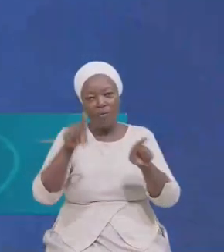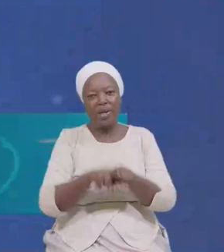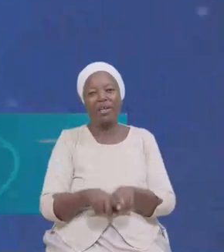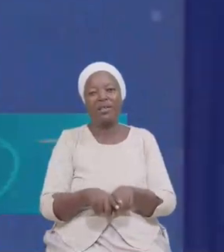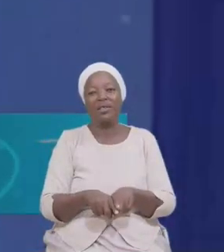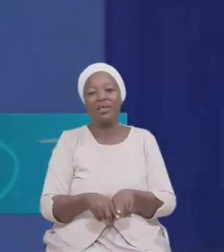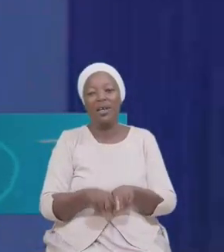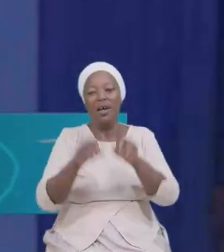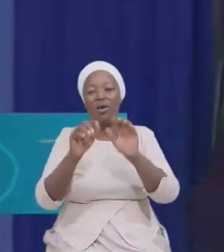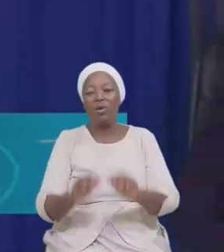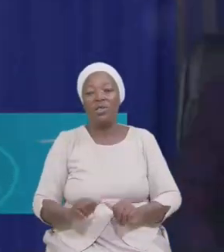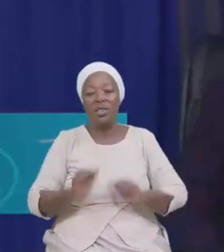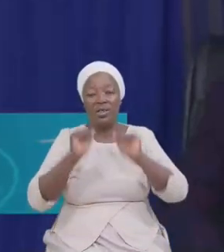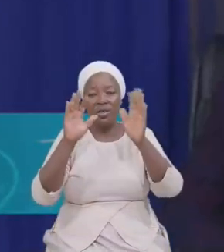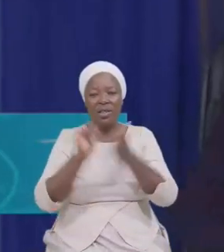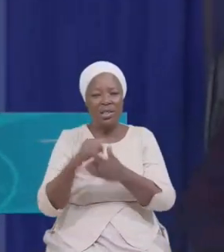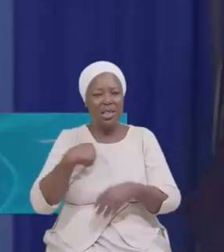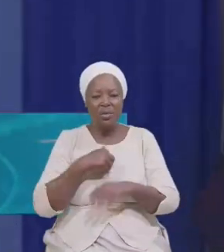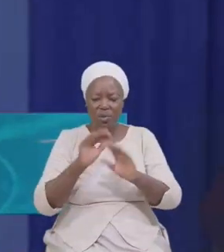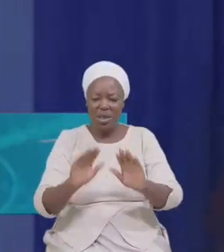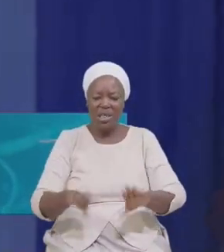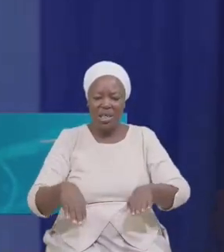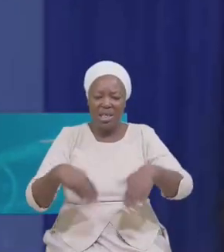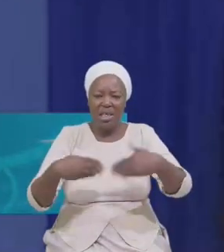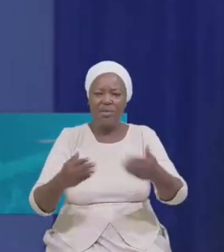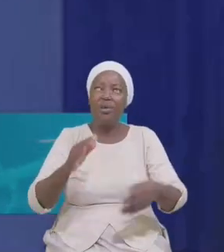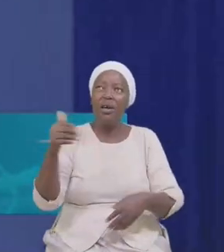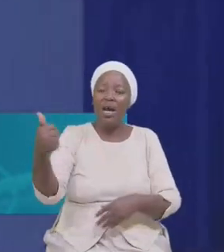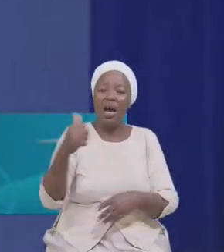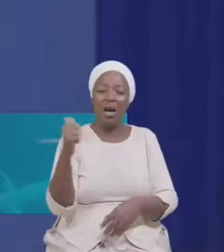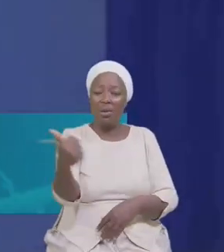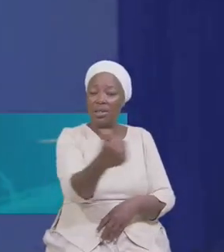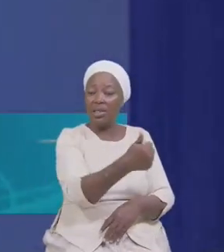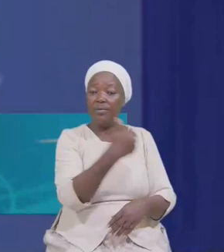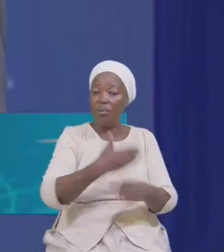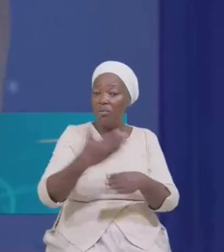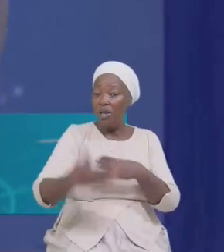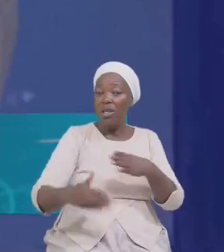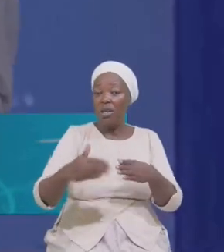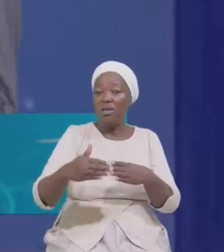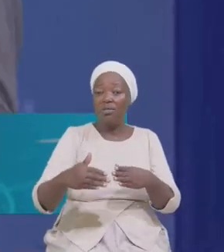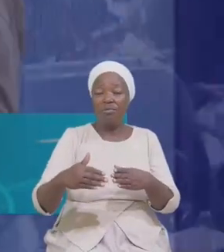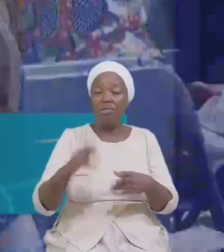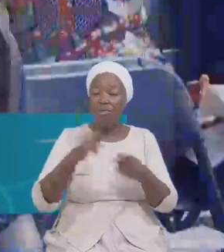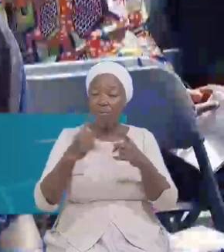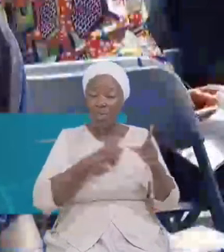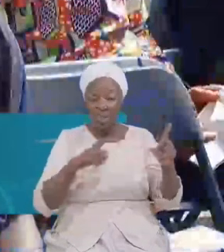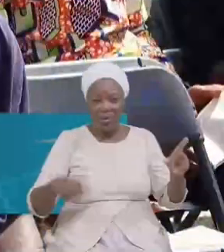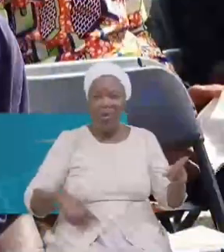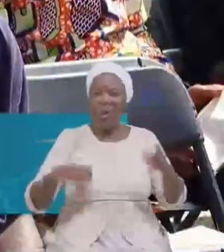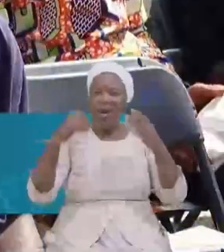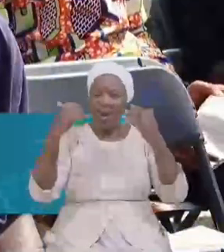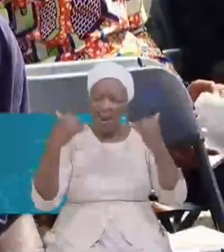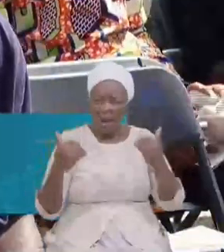nous devons donc nous engager complètement, totalement, sans réserve au Seigneur, maintenant,